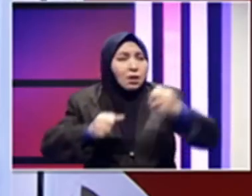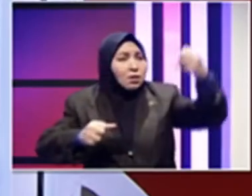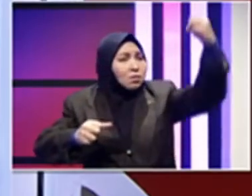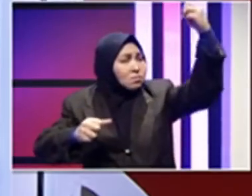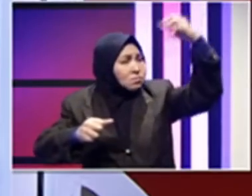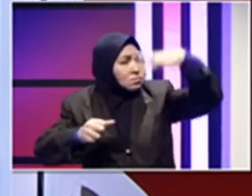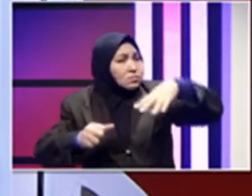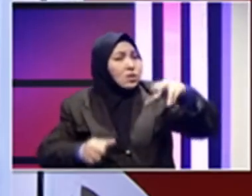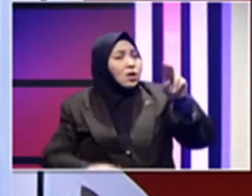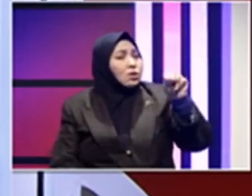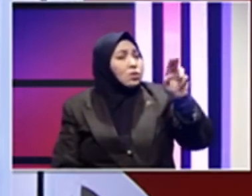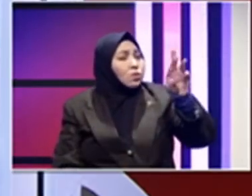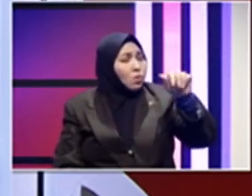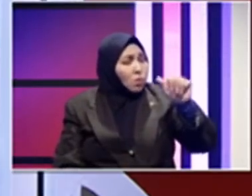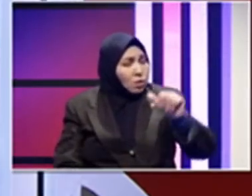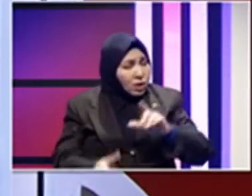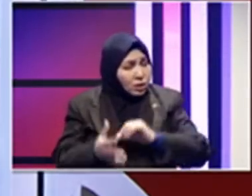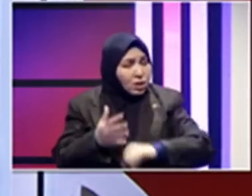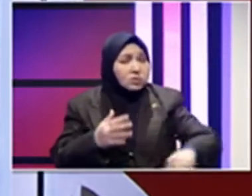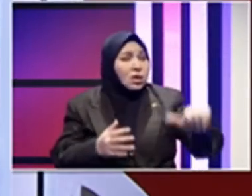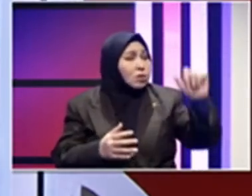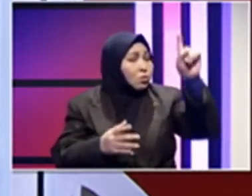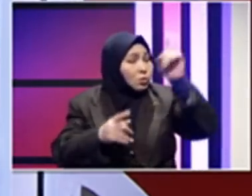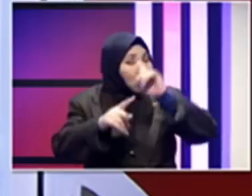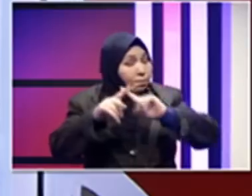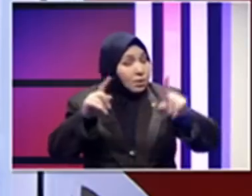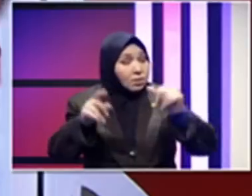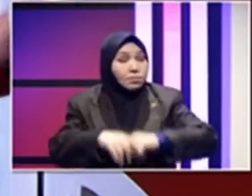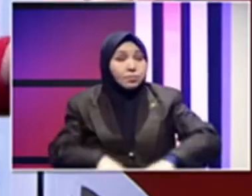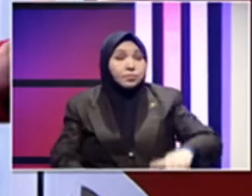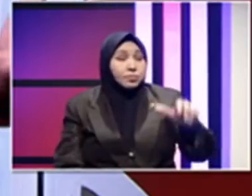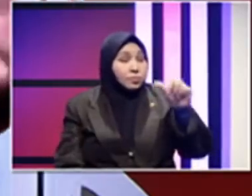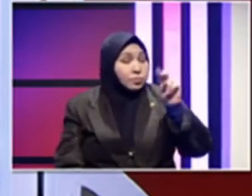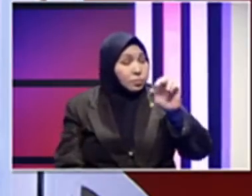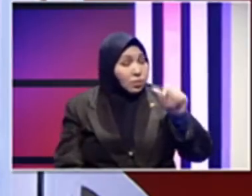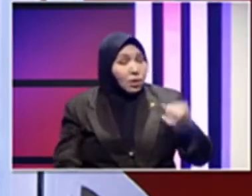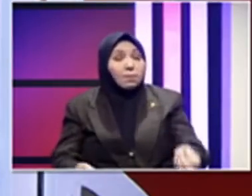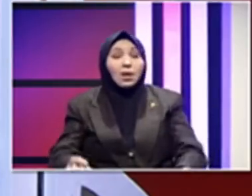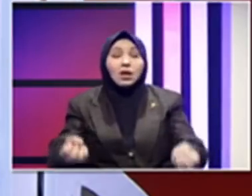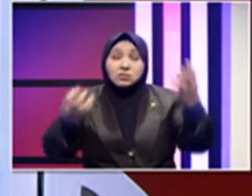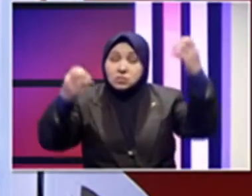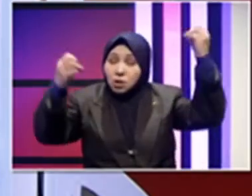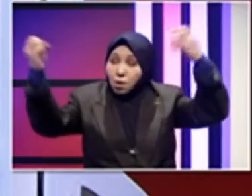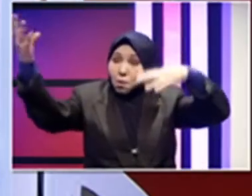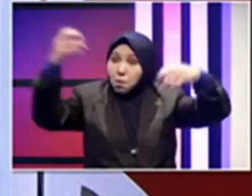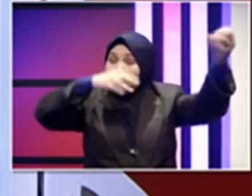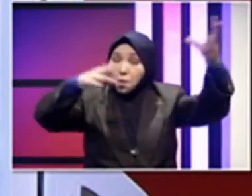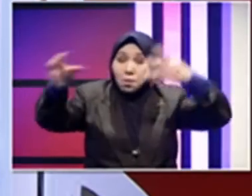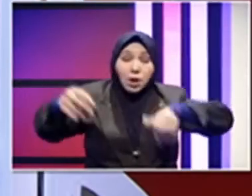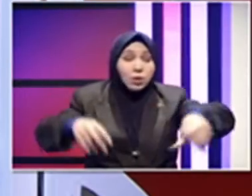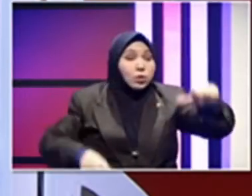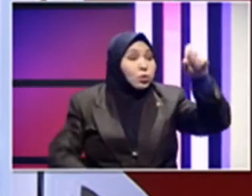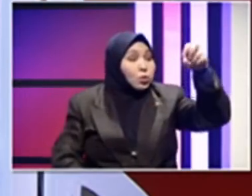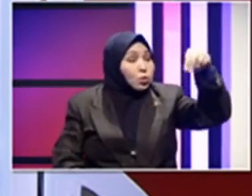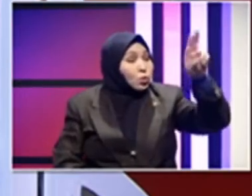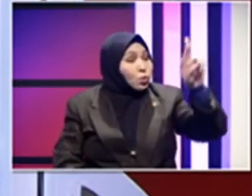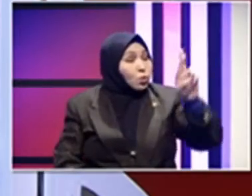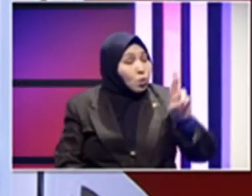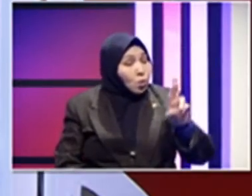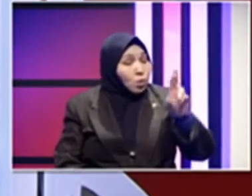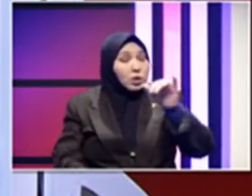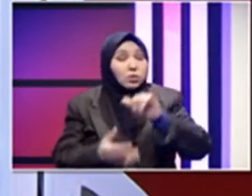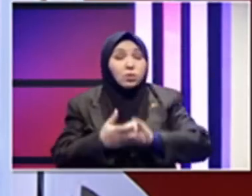Anwar. Kalau Nur ini satu singular, tapi kalau Anwar banyak cahaya. Jadi Nur dalam Al-Quran digunakan perkataan Nur ini kerana